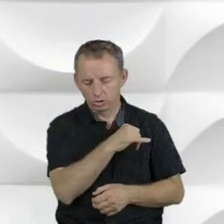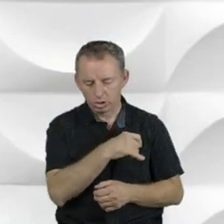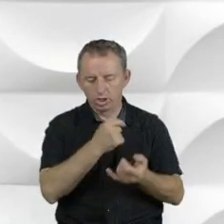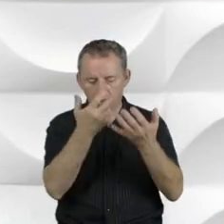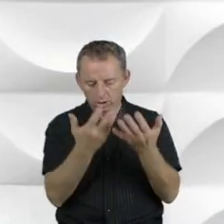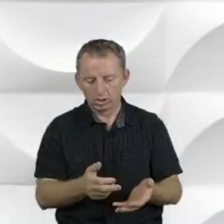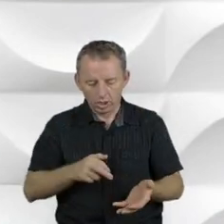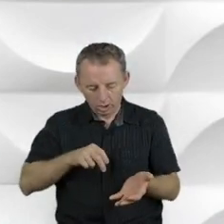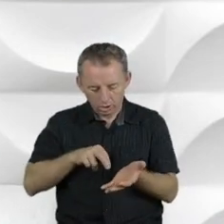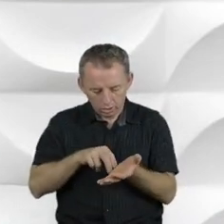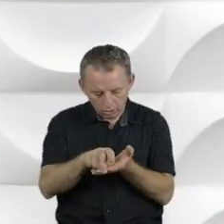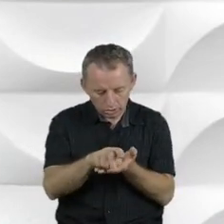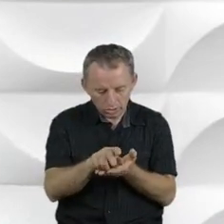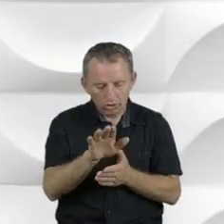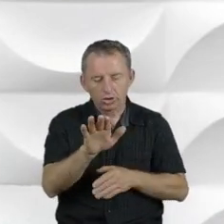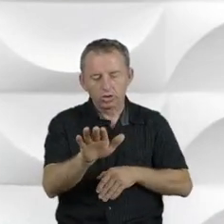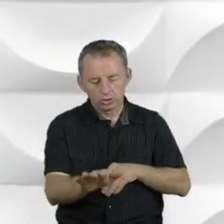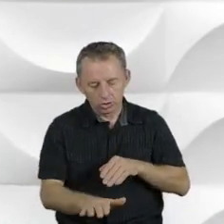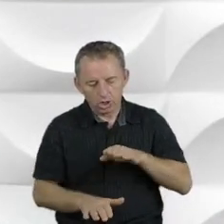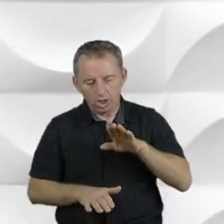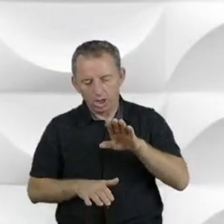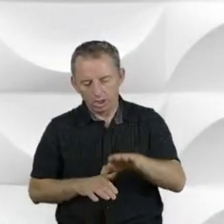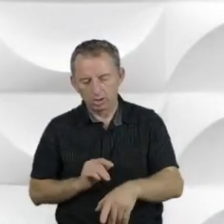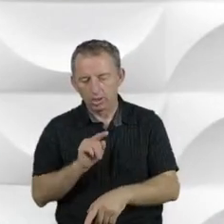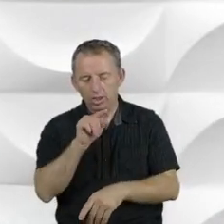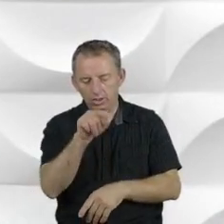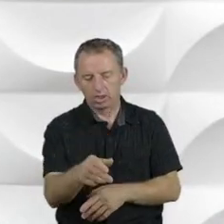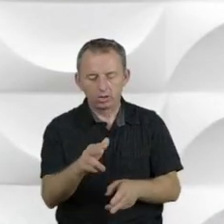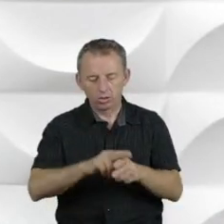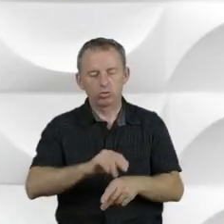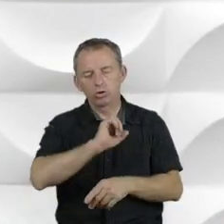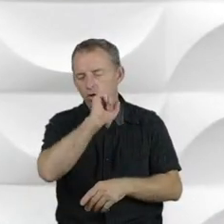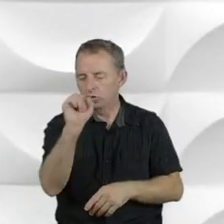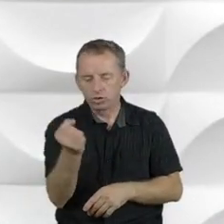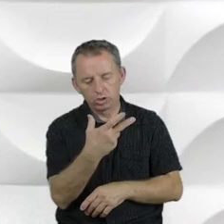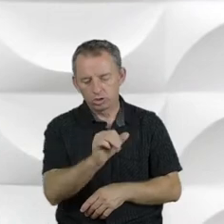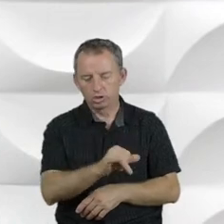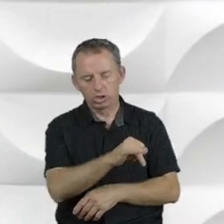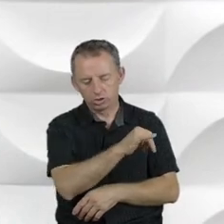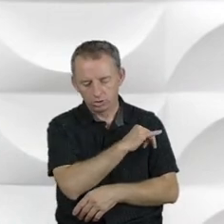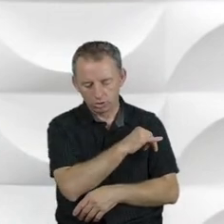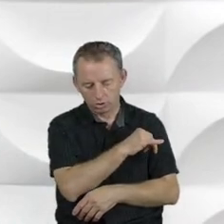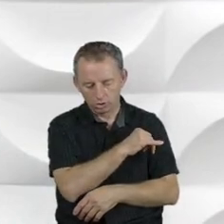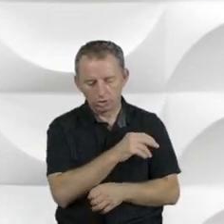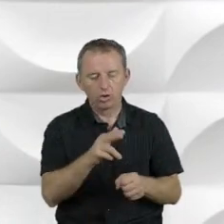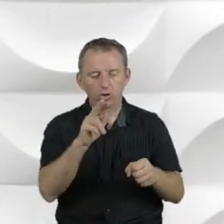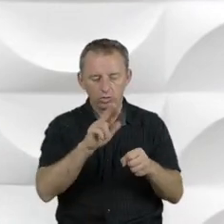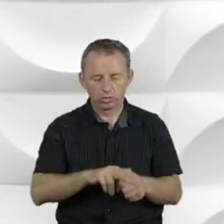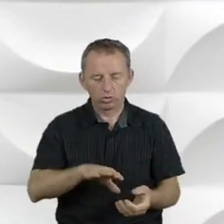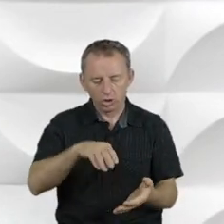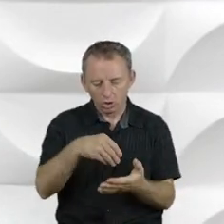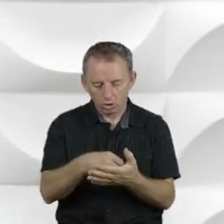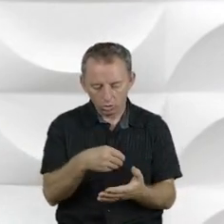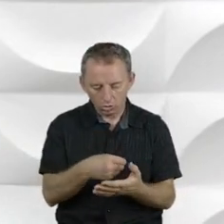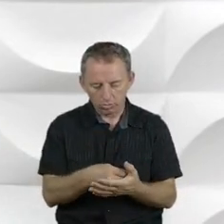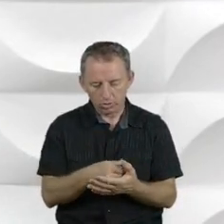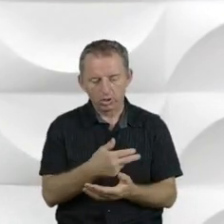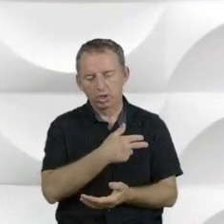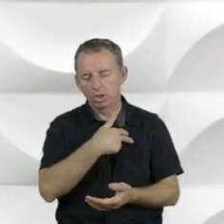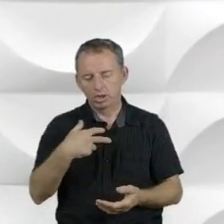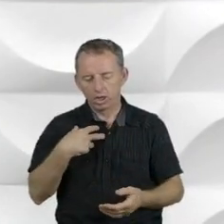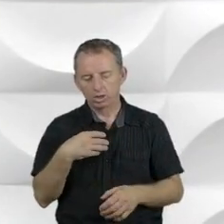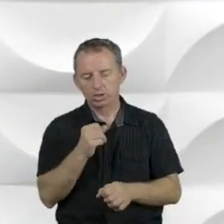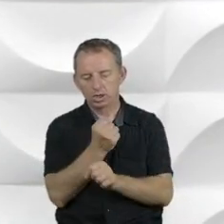iść śladem tego, który nigdy nie zgrzeszył i który okupił nasze